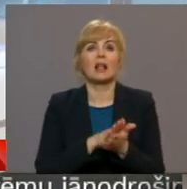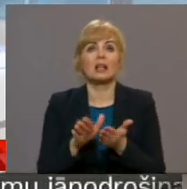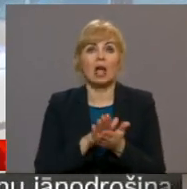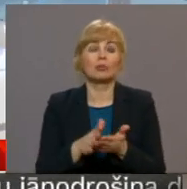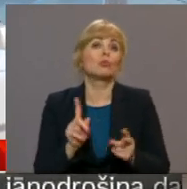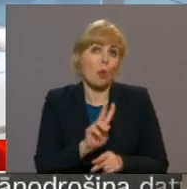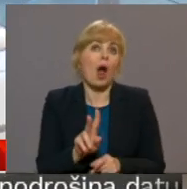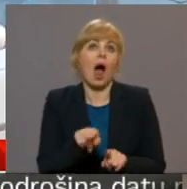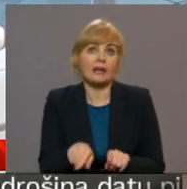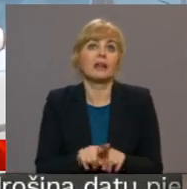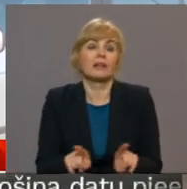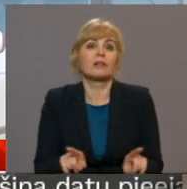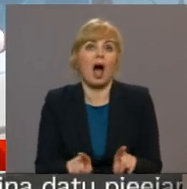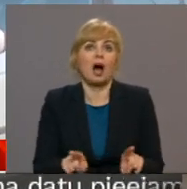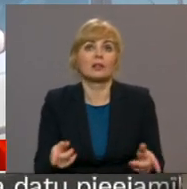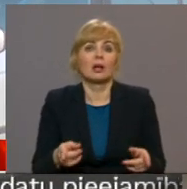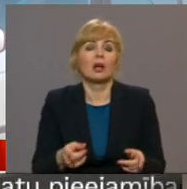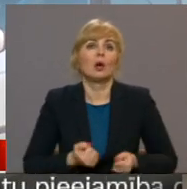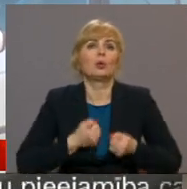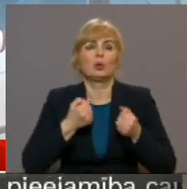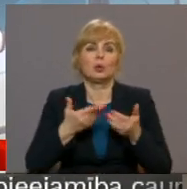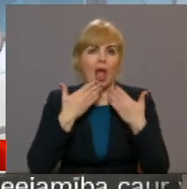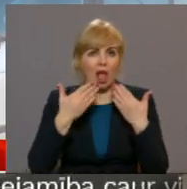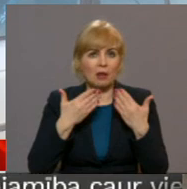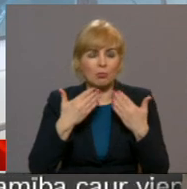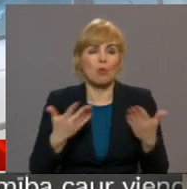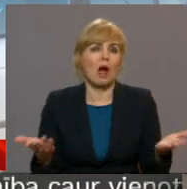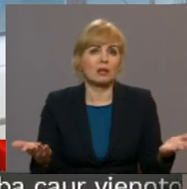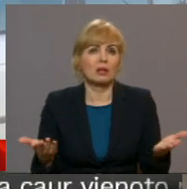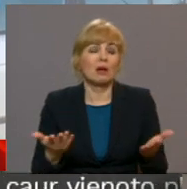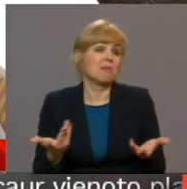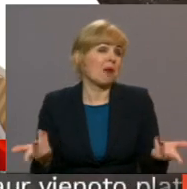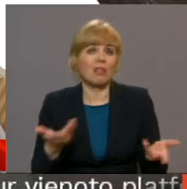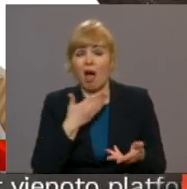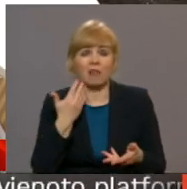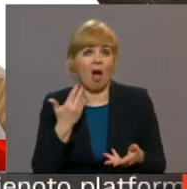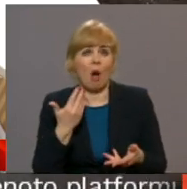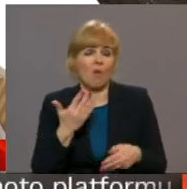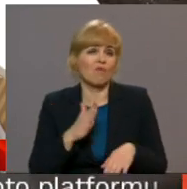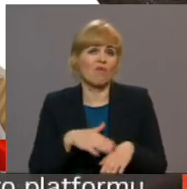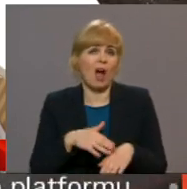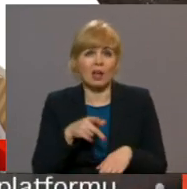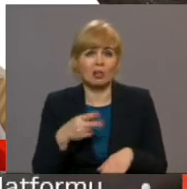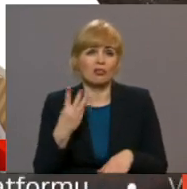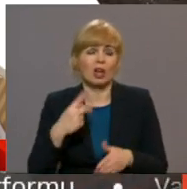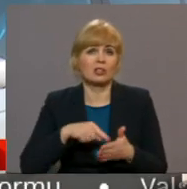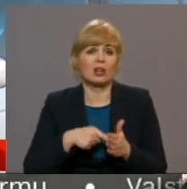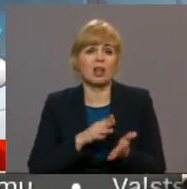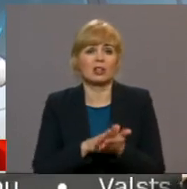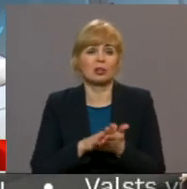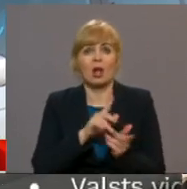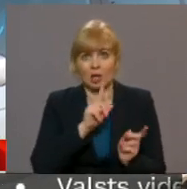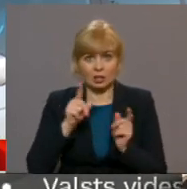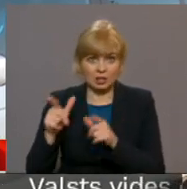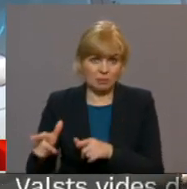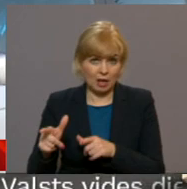kā ir. Grūtāk elpo tikai vienīgais. Tā jau nekādu vainu. Četras reizes es viņu lietoju. Nu. Kā jūs viņu izmetat vai